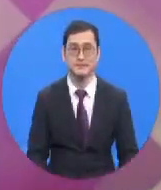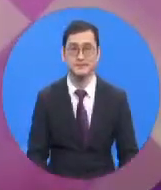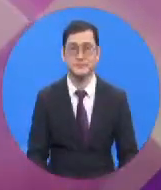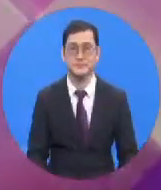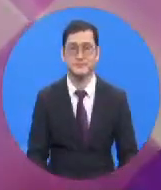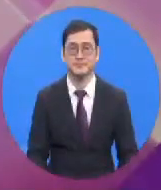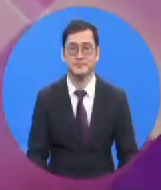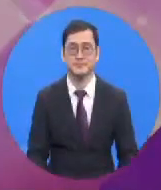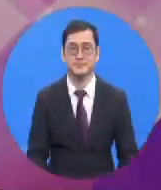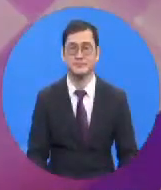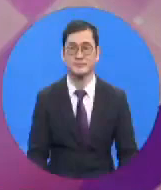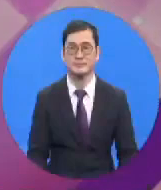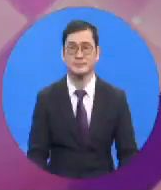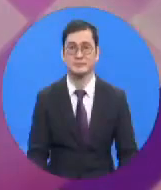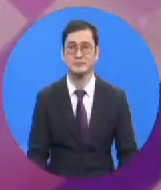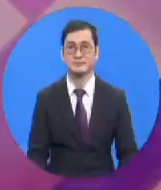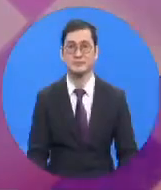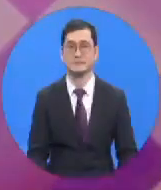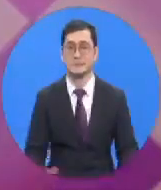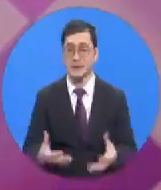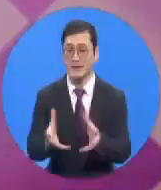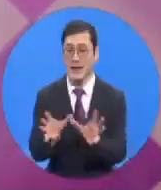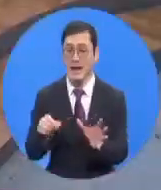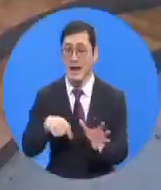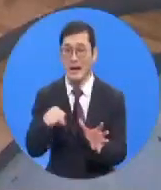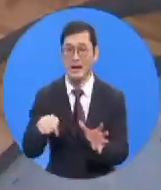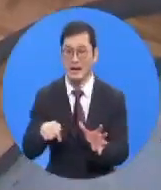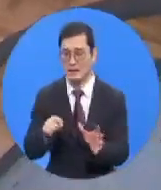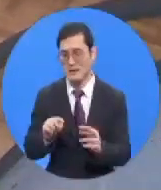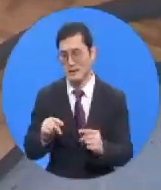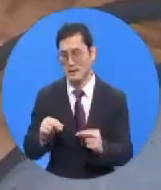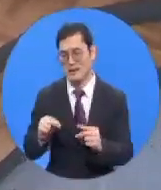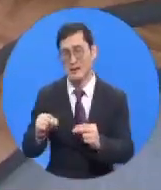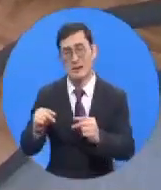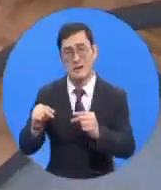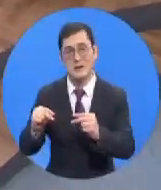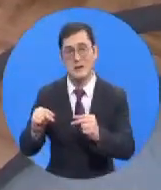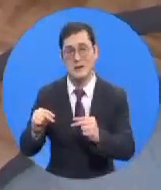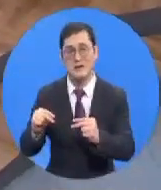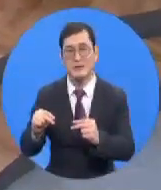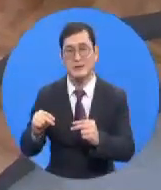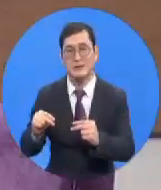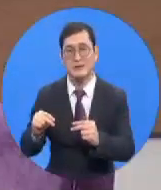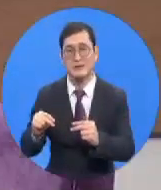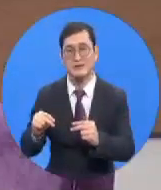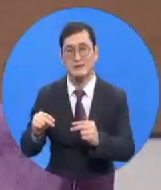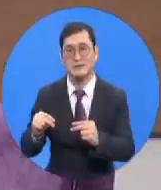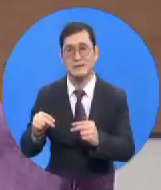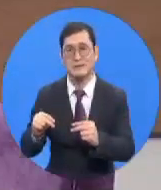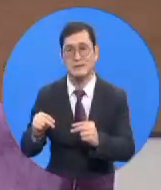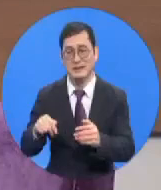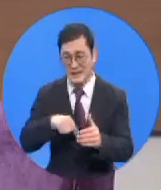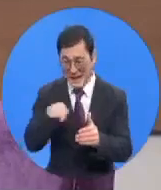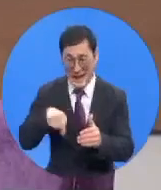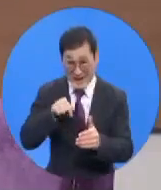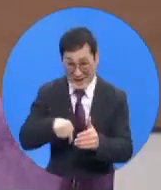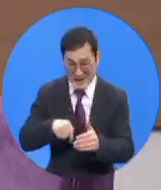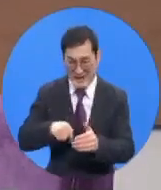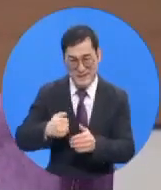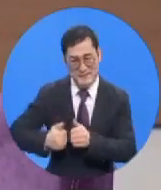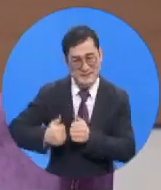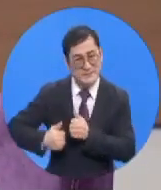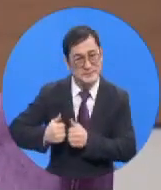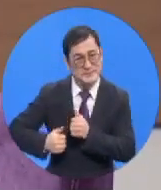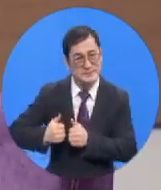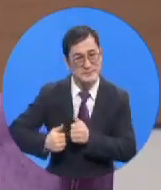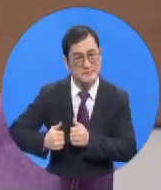논란이 정리되는 것보다는 오히려 더 격화되고 있는 것 같아요. 이 세 가지 포인트가 있는데 당내 경선도 정말로 치열하고 원투지간